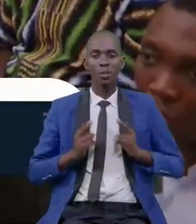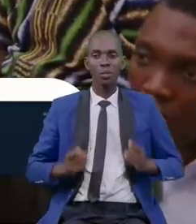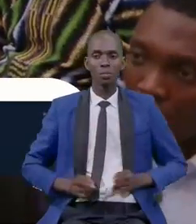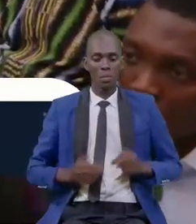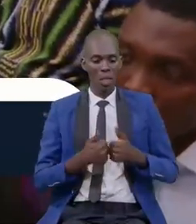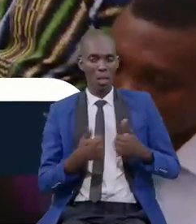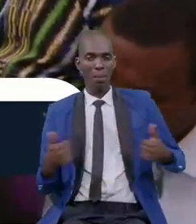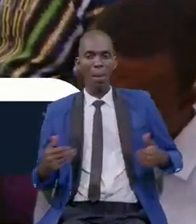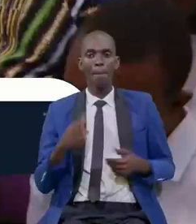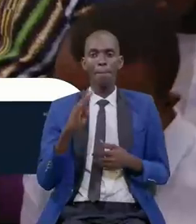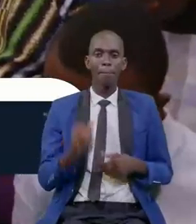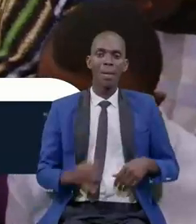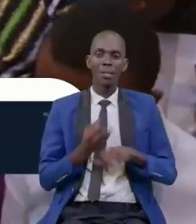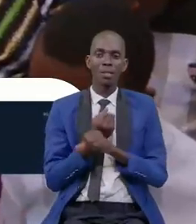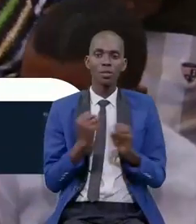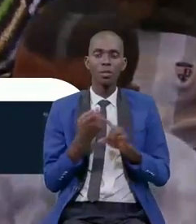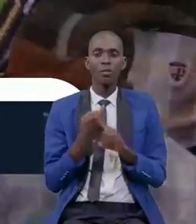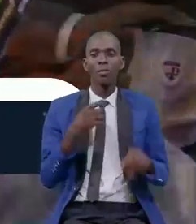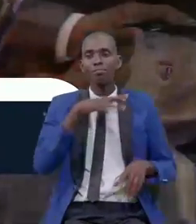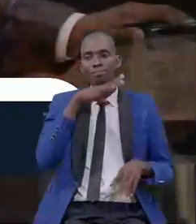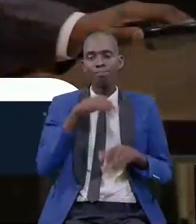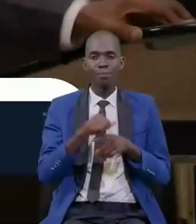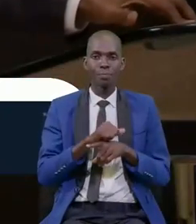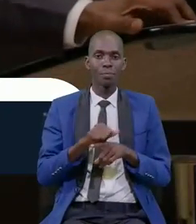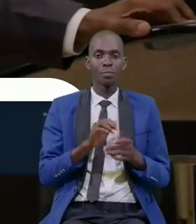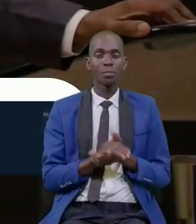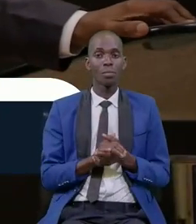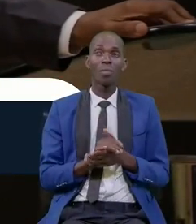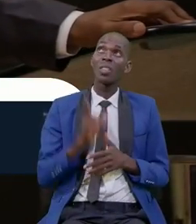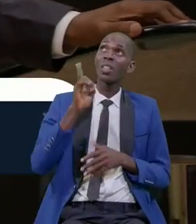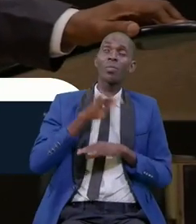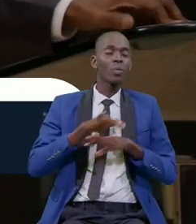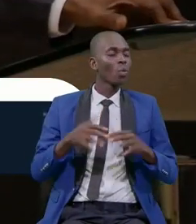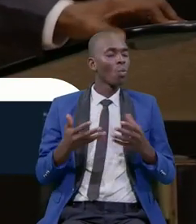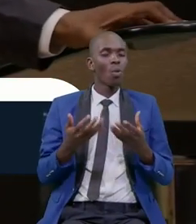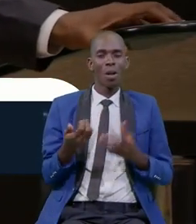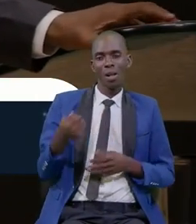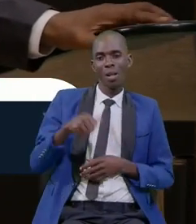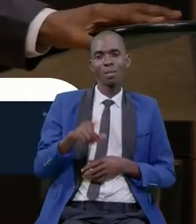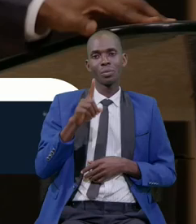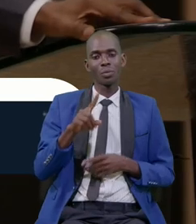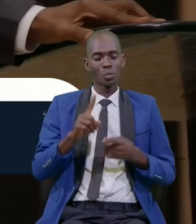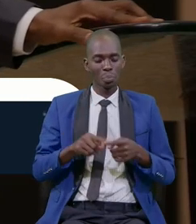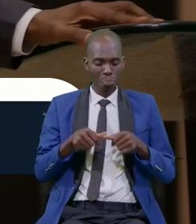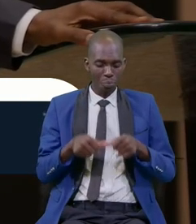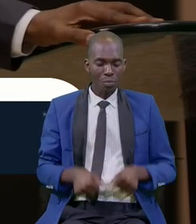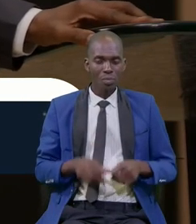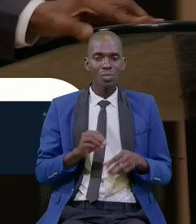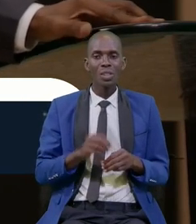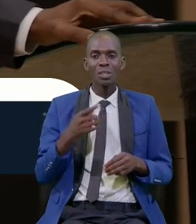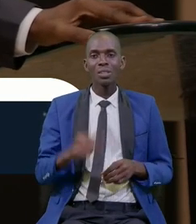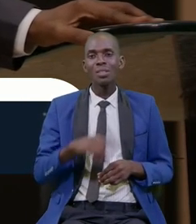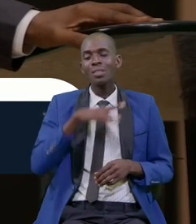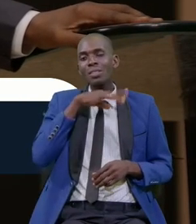séparés de la souillure par la justification. Les humains restaurés. Il